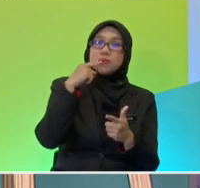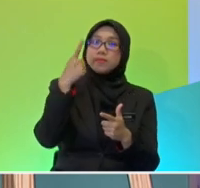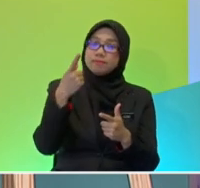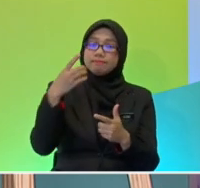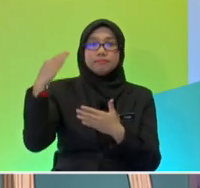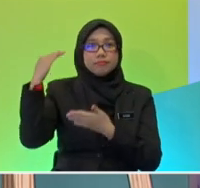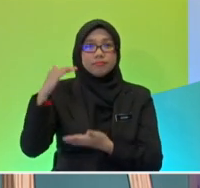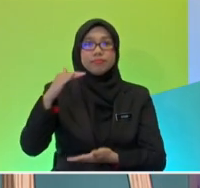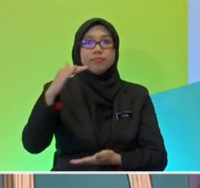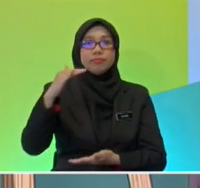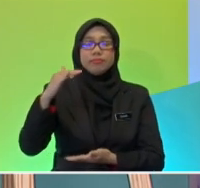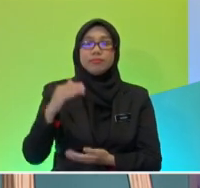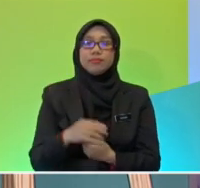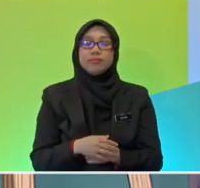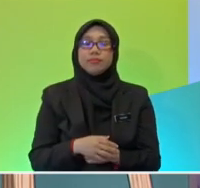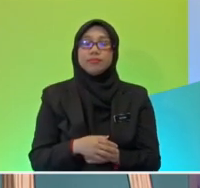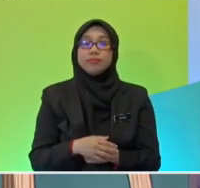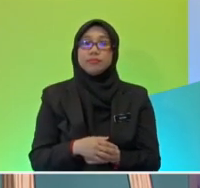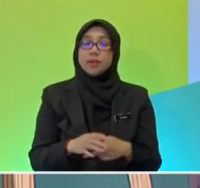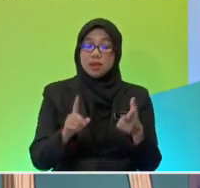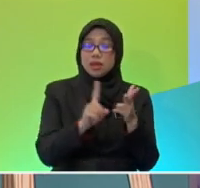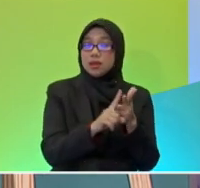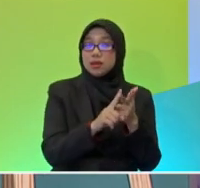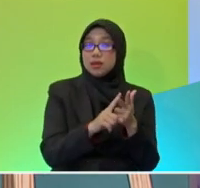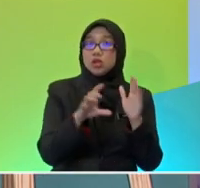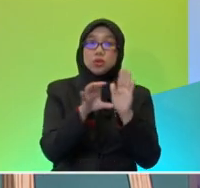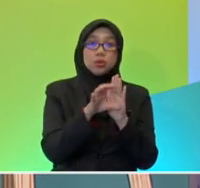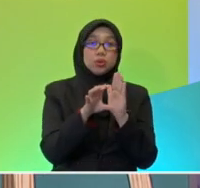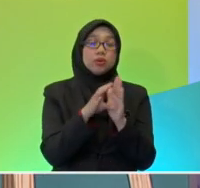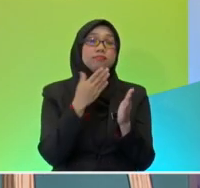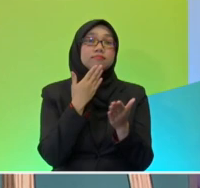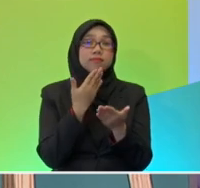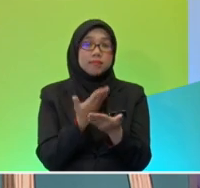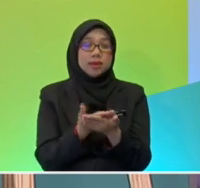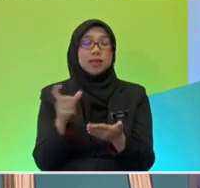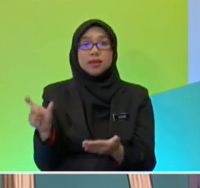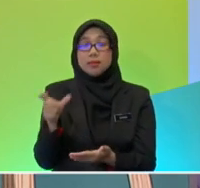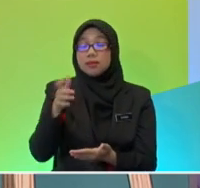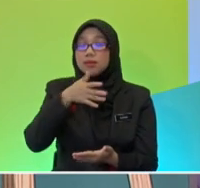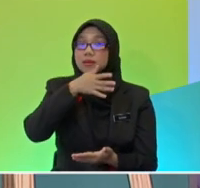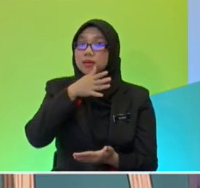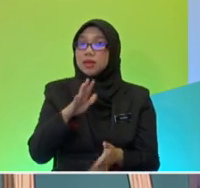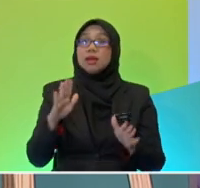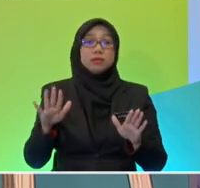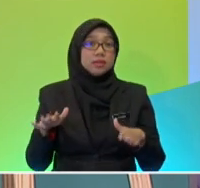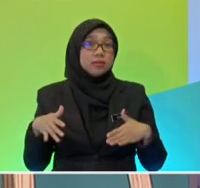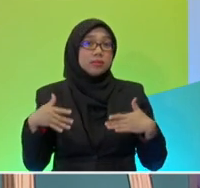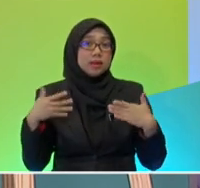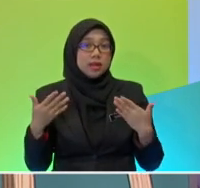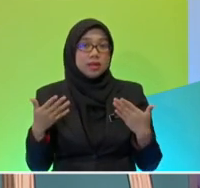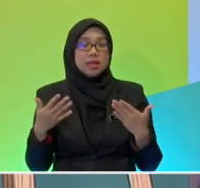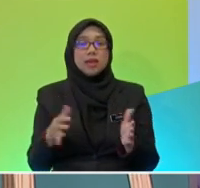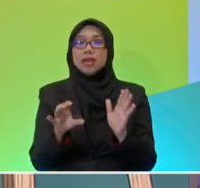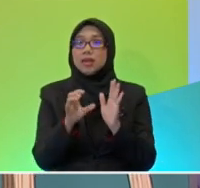dia contoh-contoh sifat amanah Nabi Muhammad SAW dan macam mana kita hendak meneladani sifat amanah Nabi Muhammad